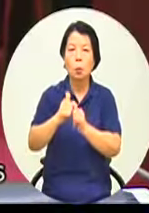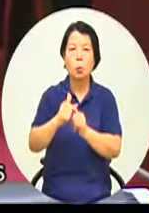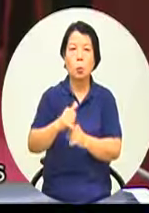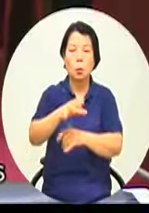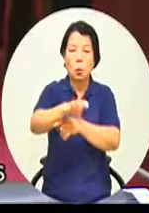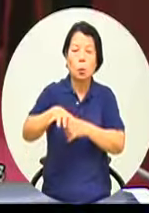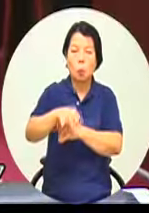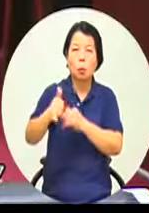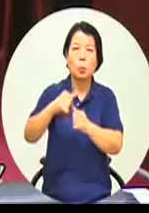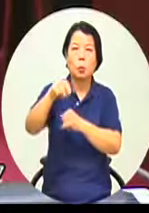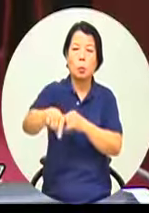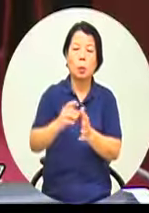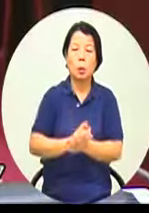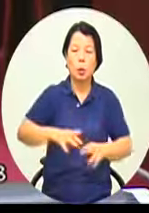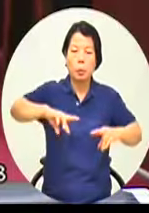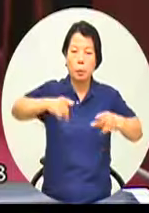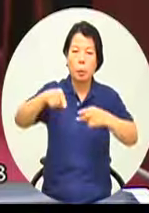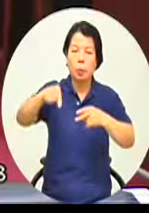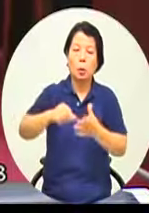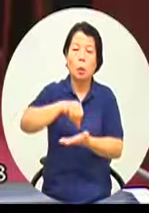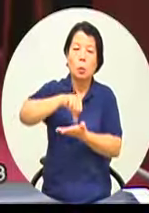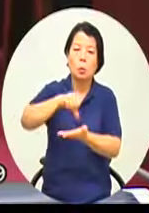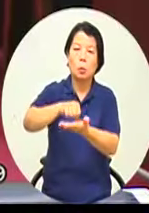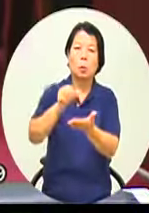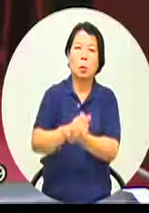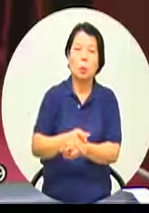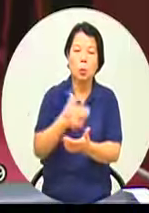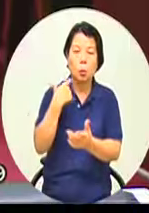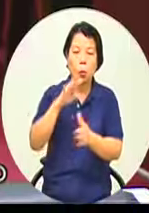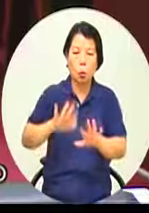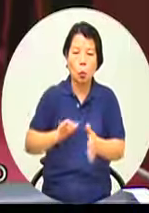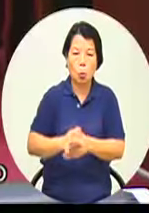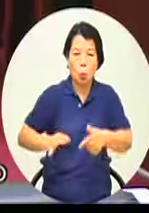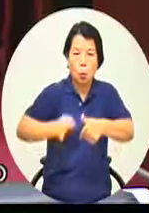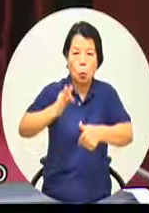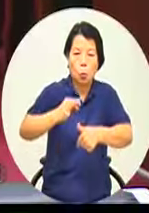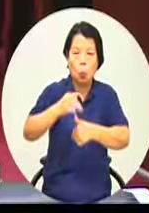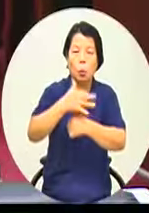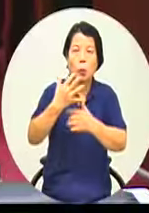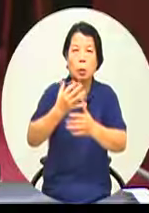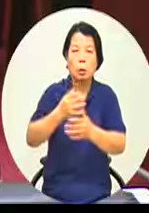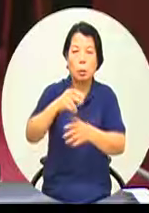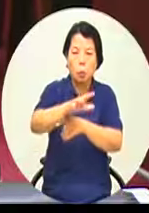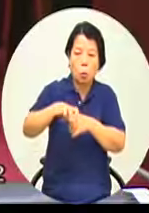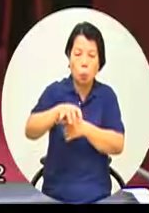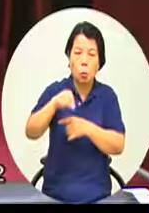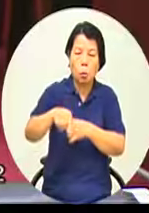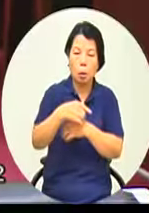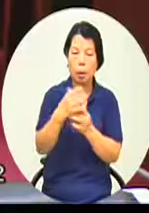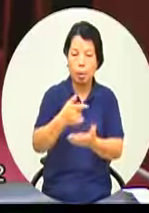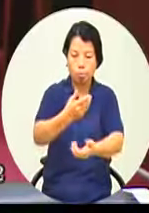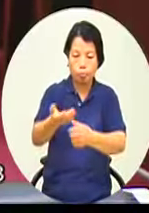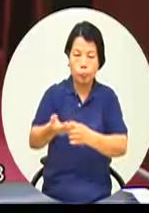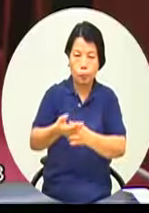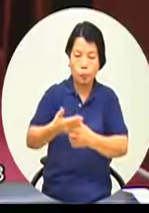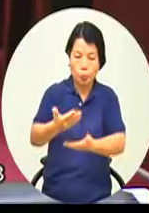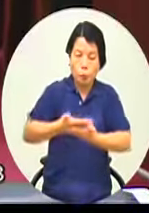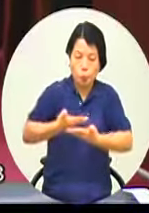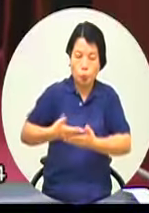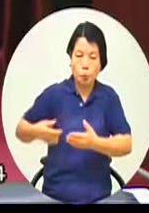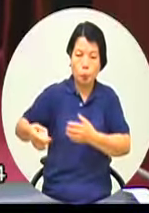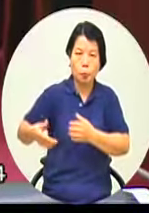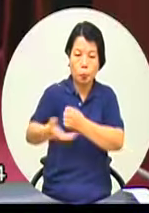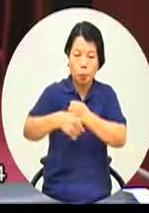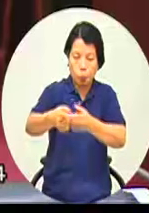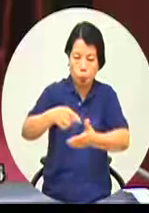分他已经转型种一些高经济价值的农产品，或许他的收益是比较高的，但是有可能他的财力比较